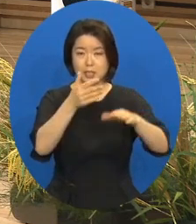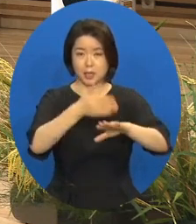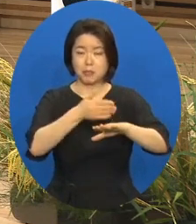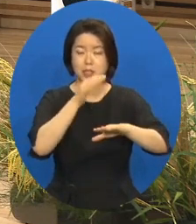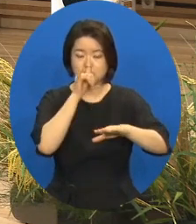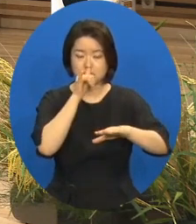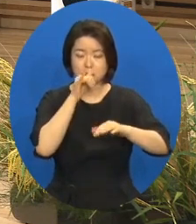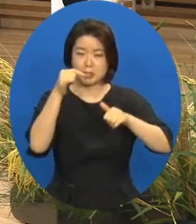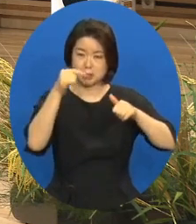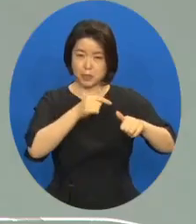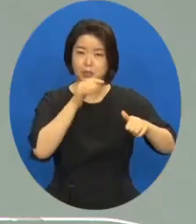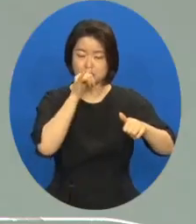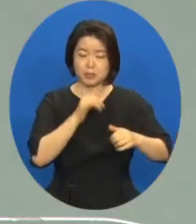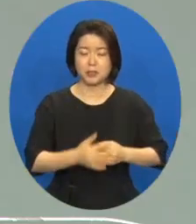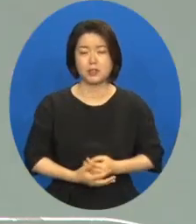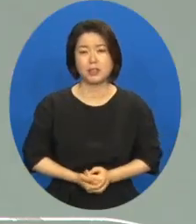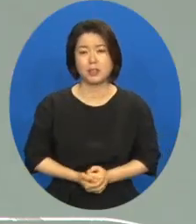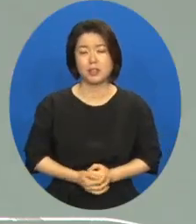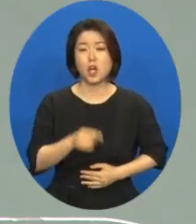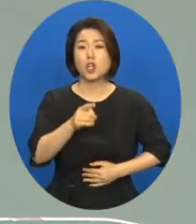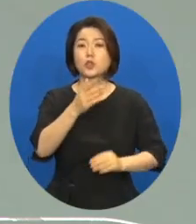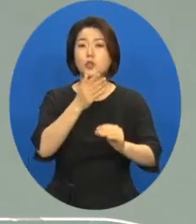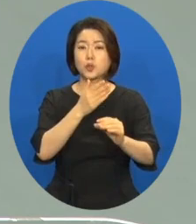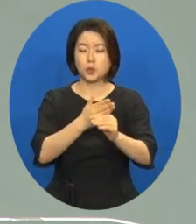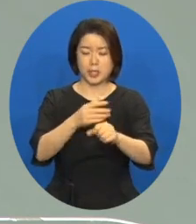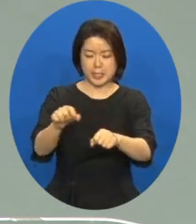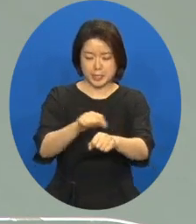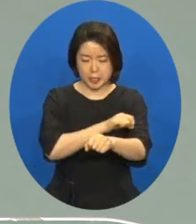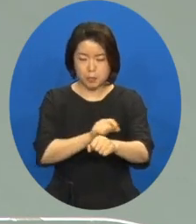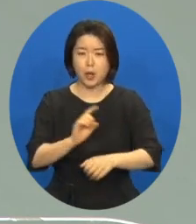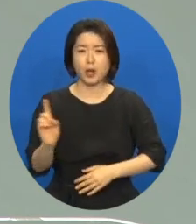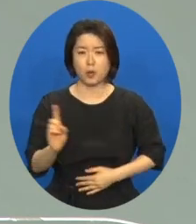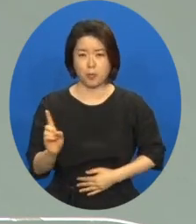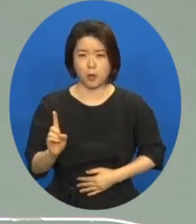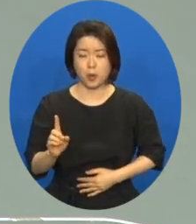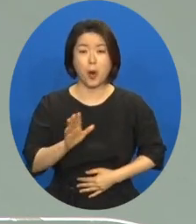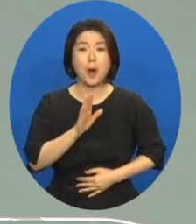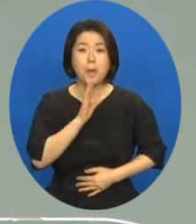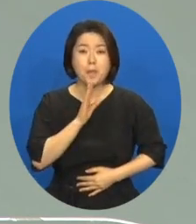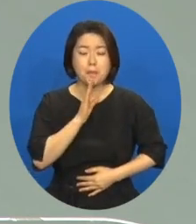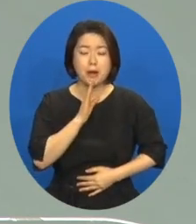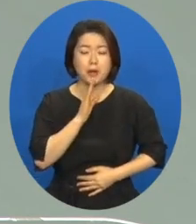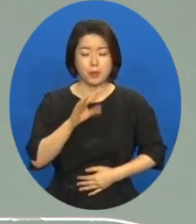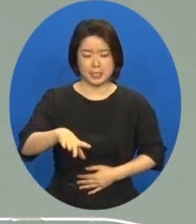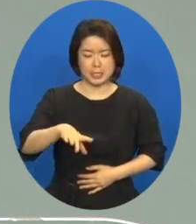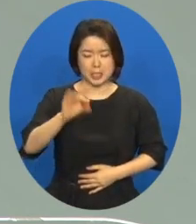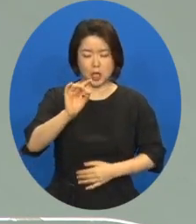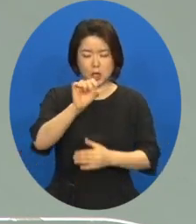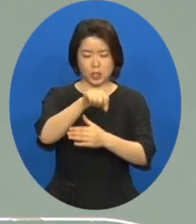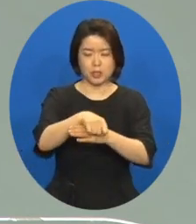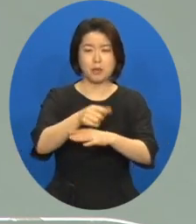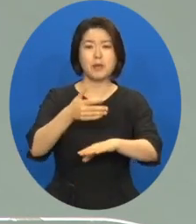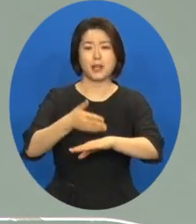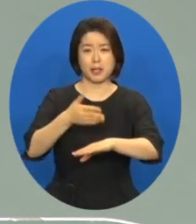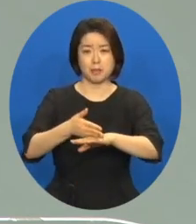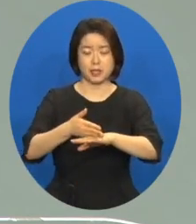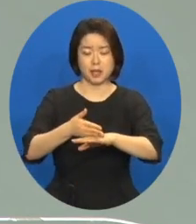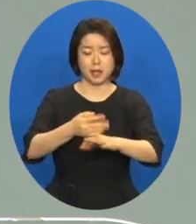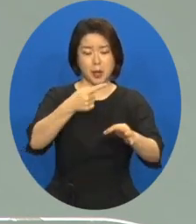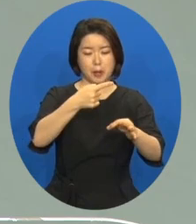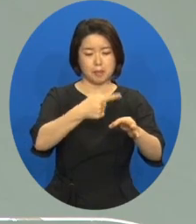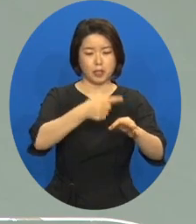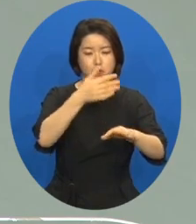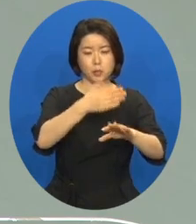감사를 하라고 하셨는데, 그 중에서 좀 특별한 것이 바로 첫열매 감사인 맥주